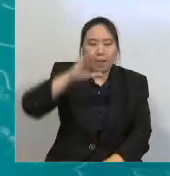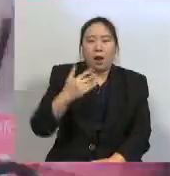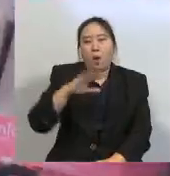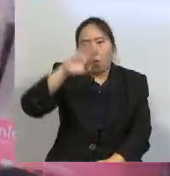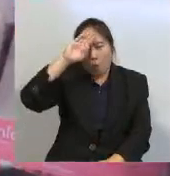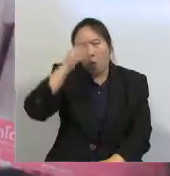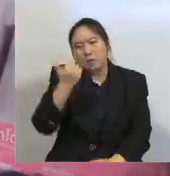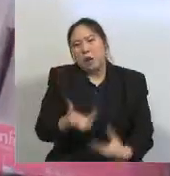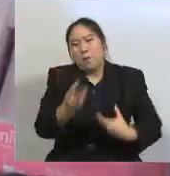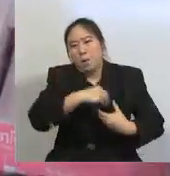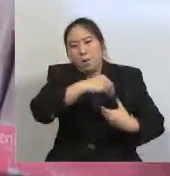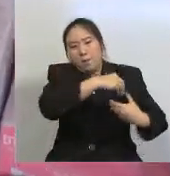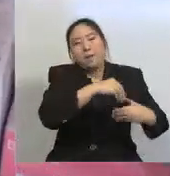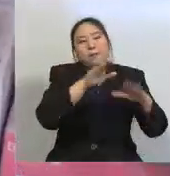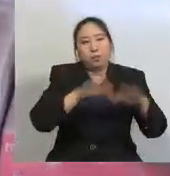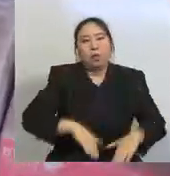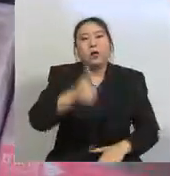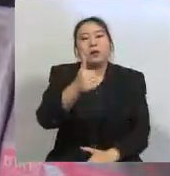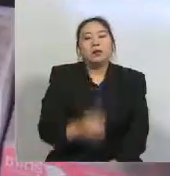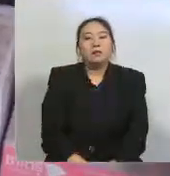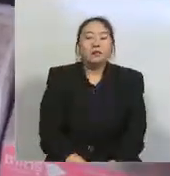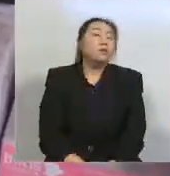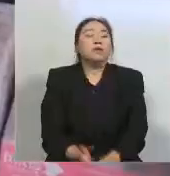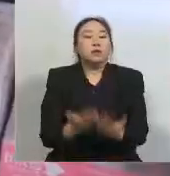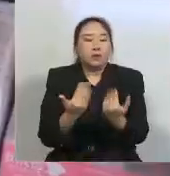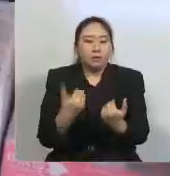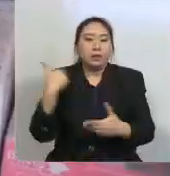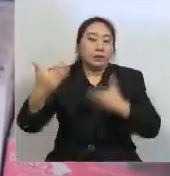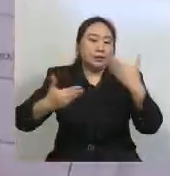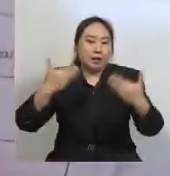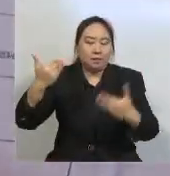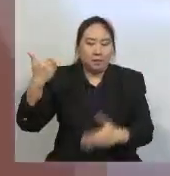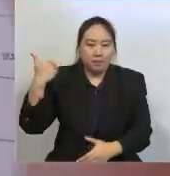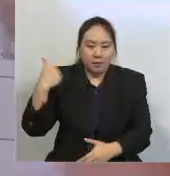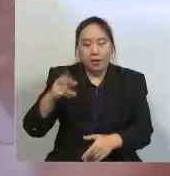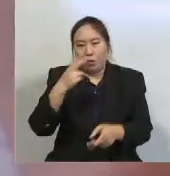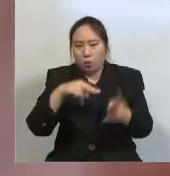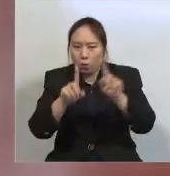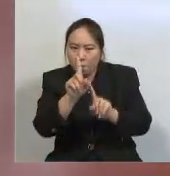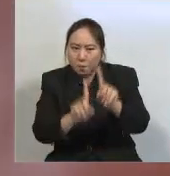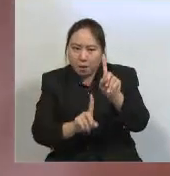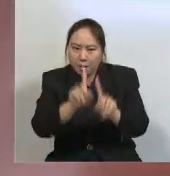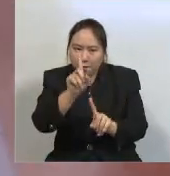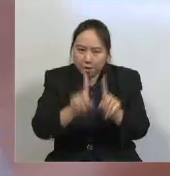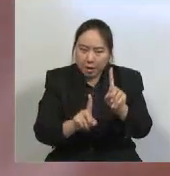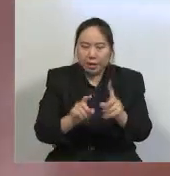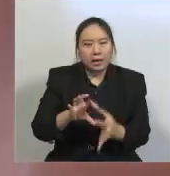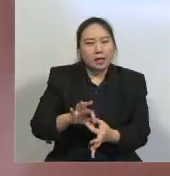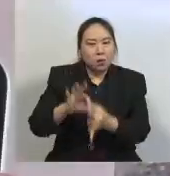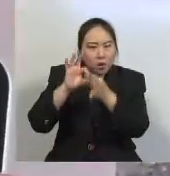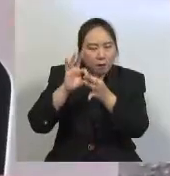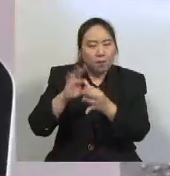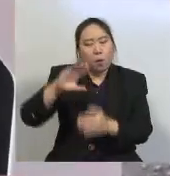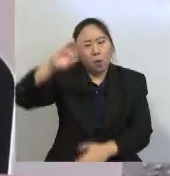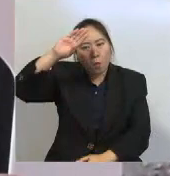อน โดยกิจกรรมในงานมีการตั้งหน่วยคัดกรองเบาหวานประเมินโอกาสเสี่ยงโรคหลอดเลือดหัวใจและหล